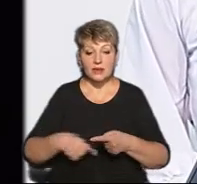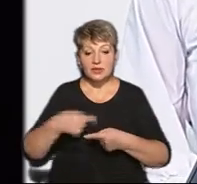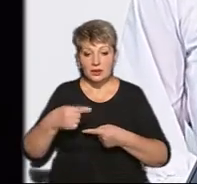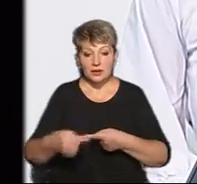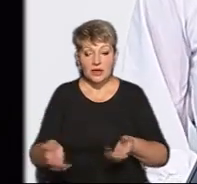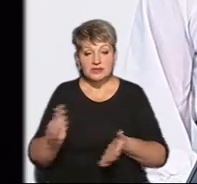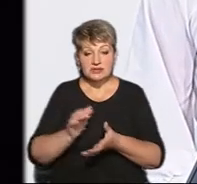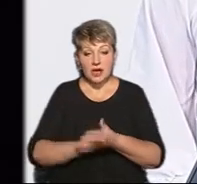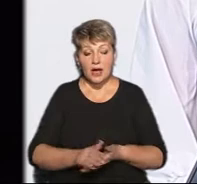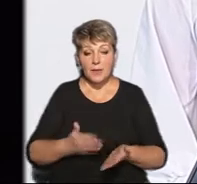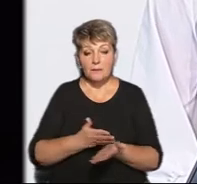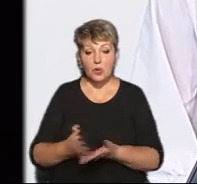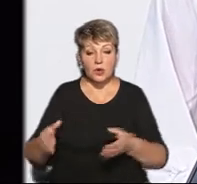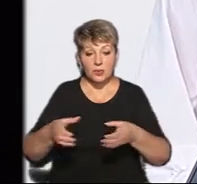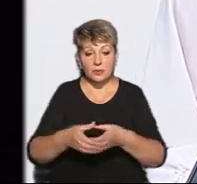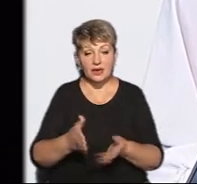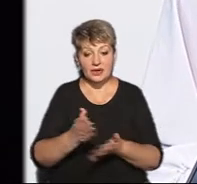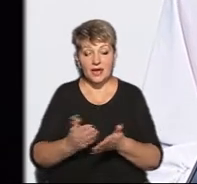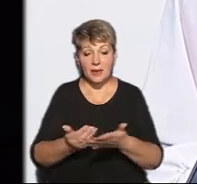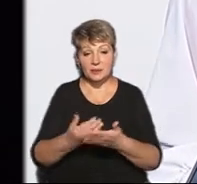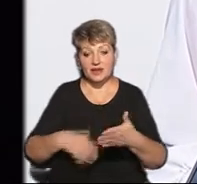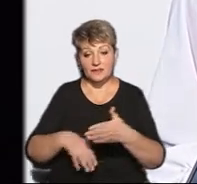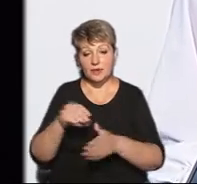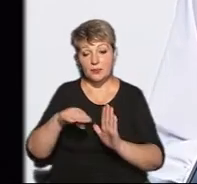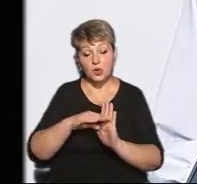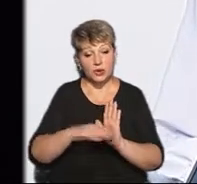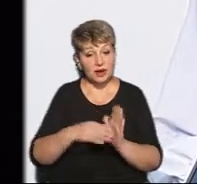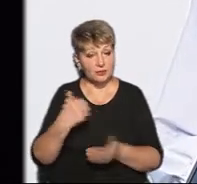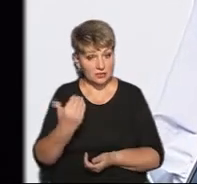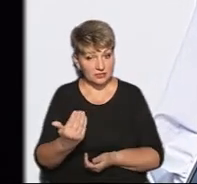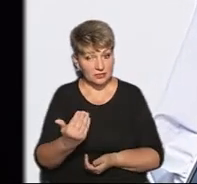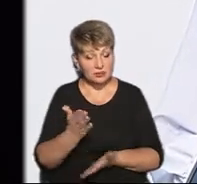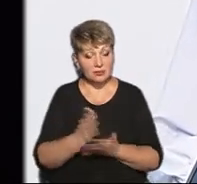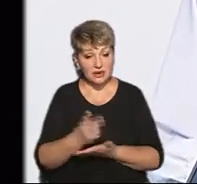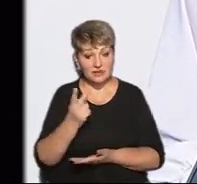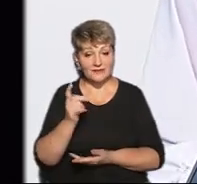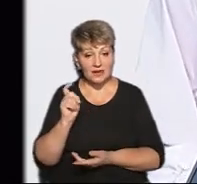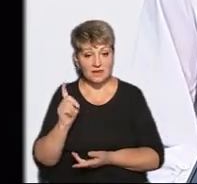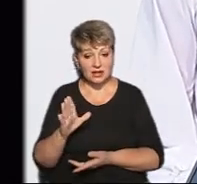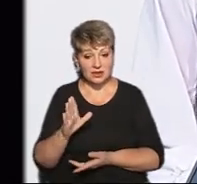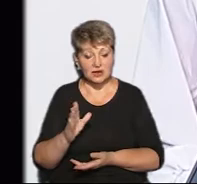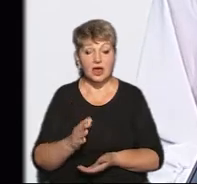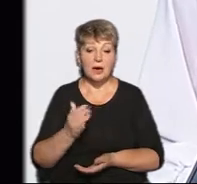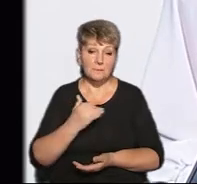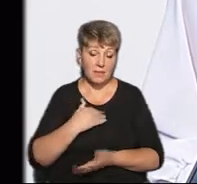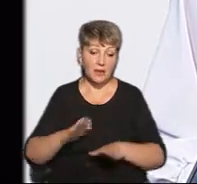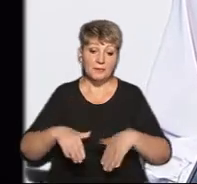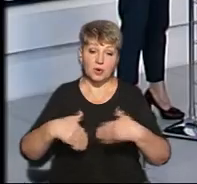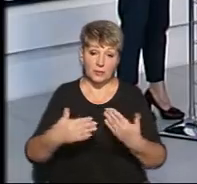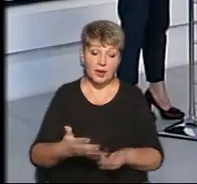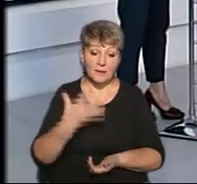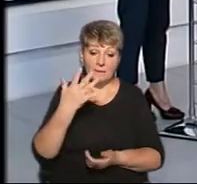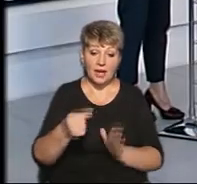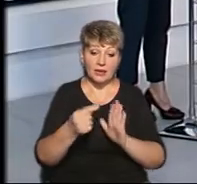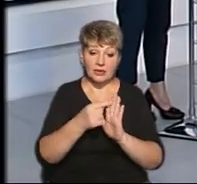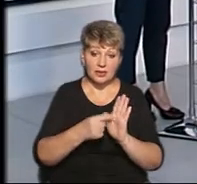пунктом знайомства з політичною силою є передвиборча програма. Також маєте 2 хвилини. Так, ми пропонуємо